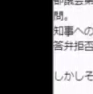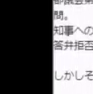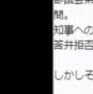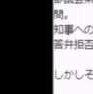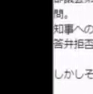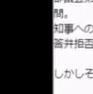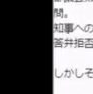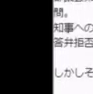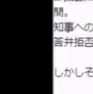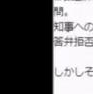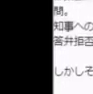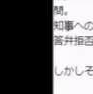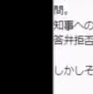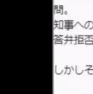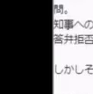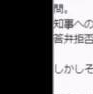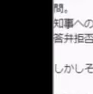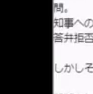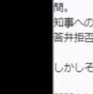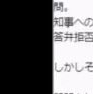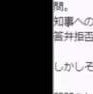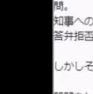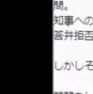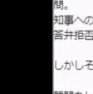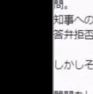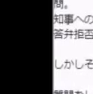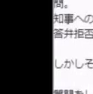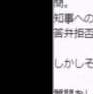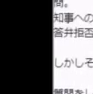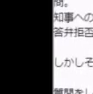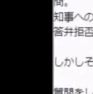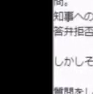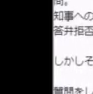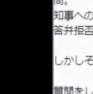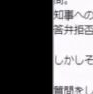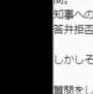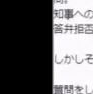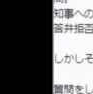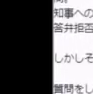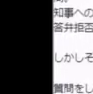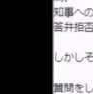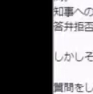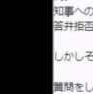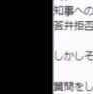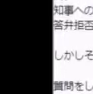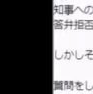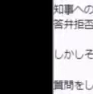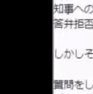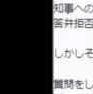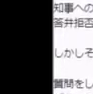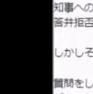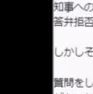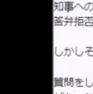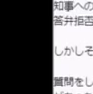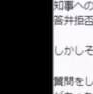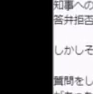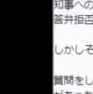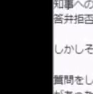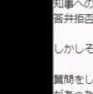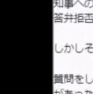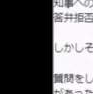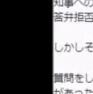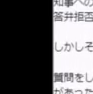の答弁拒否率は76かや21人に100%答弁を